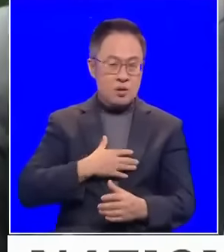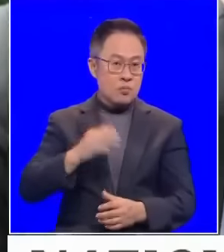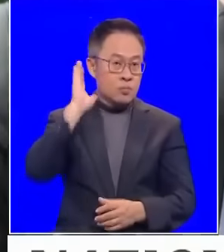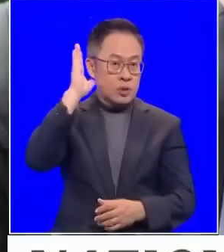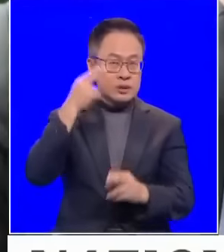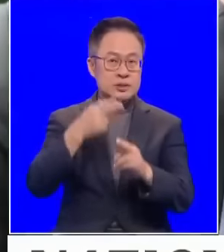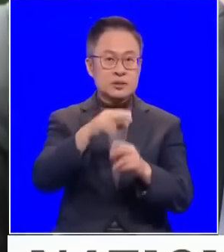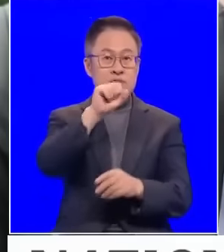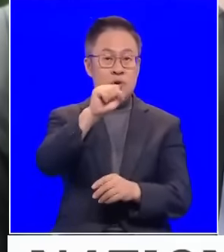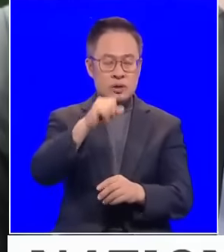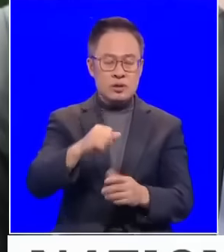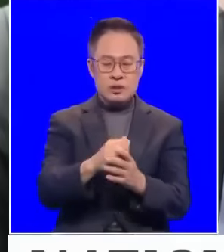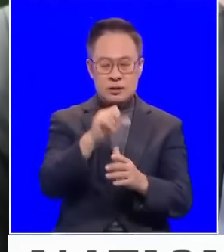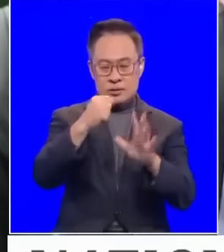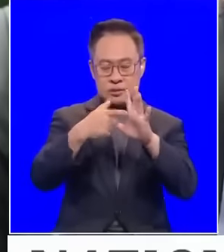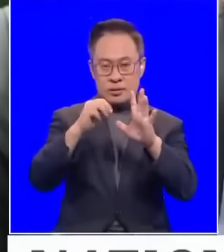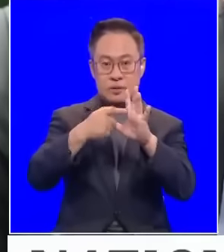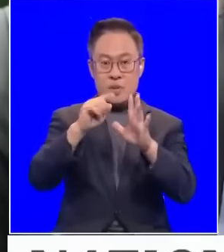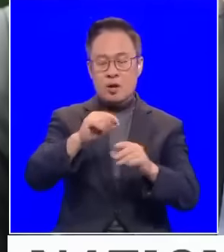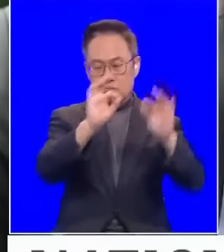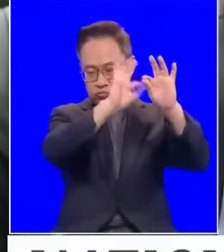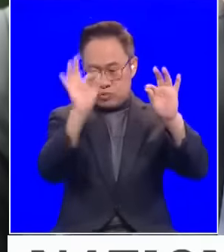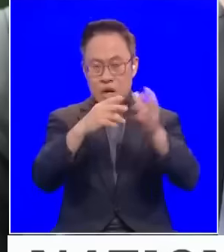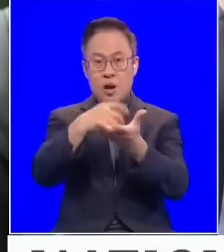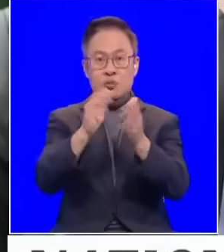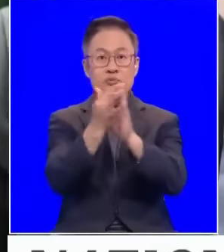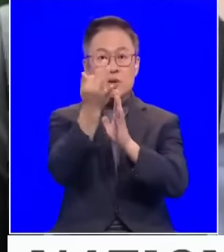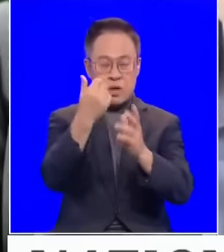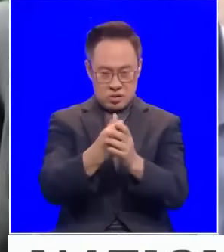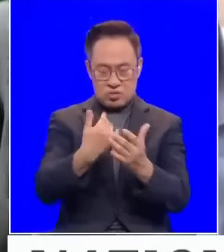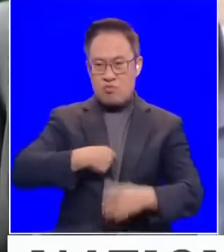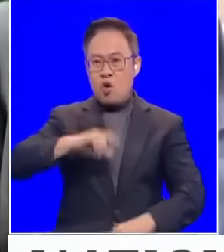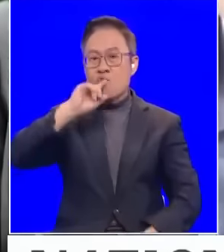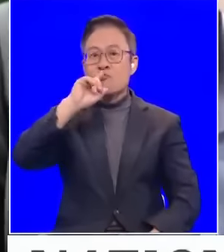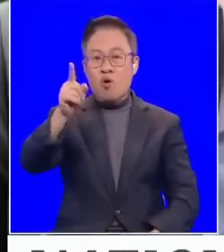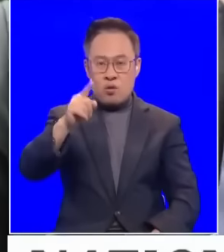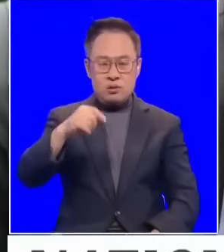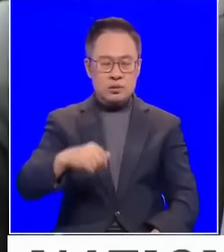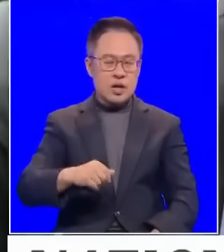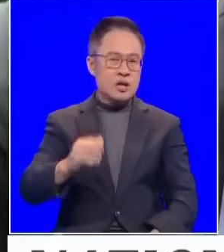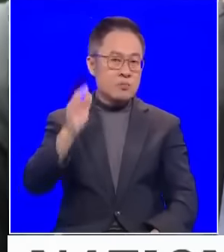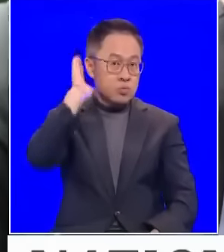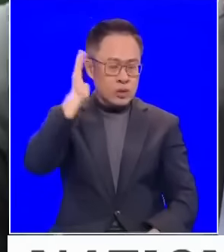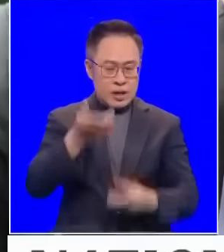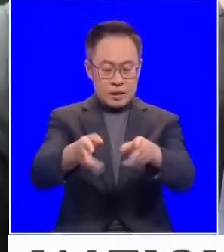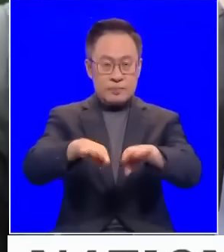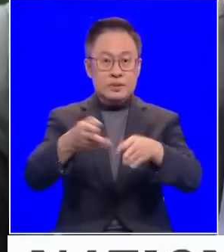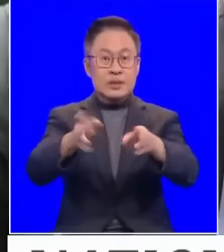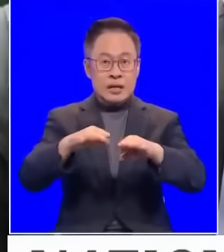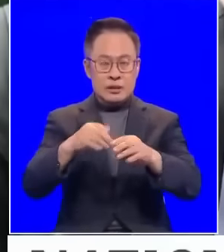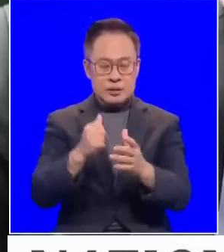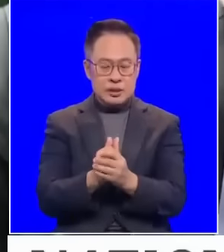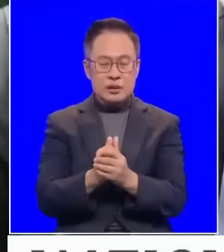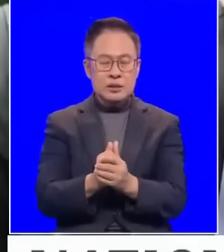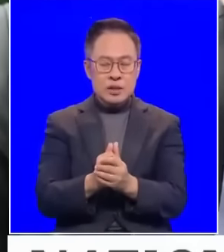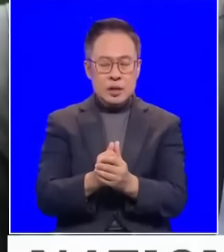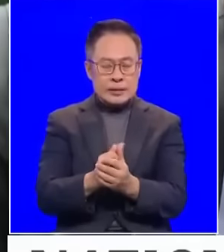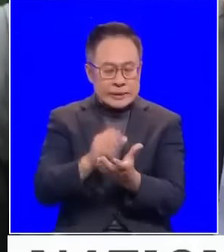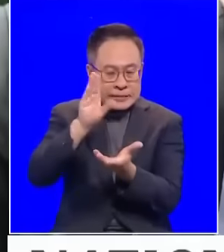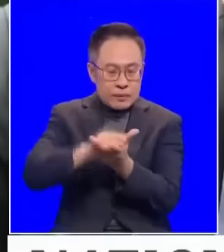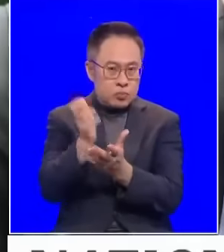ว่าวันพฤหัสบดีนี้ผมจะแจ้งความเด็กซื้อน้ำข้อหาลักลอบดักฟังใช้ประโยช